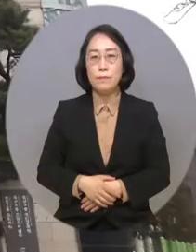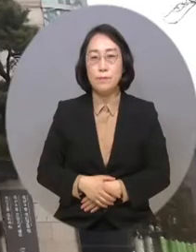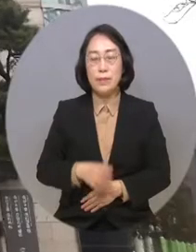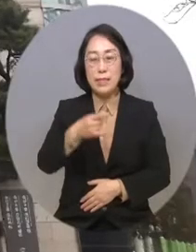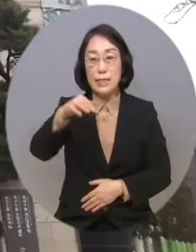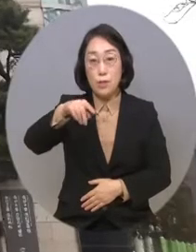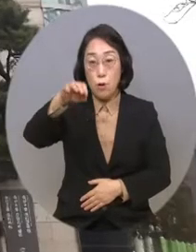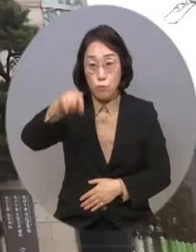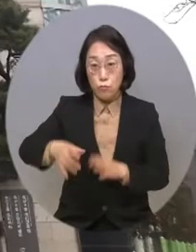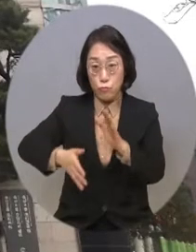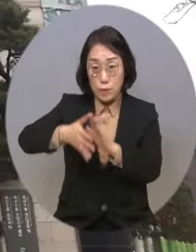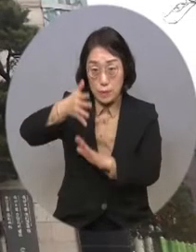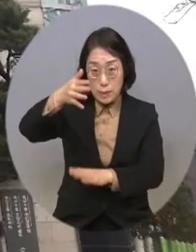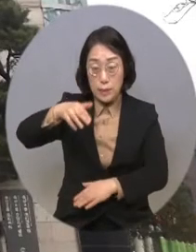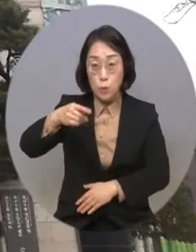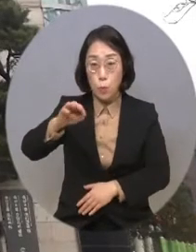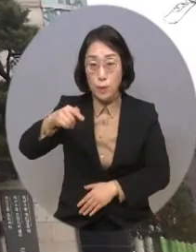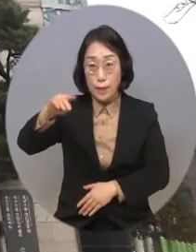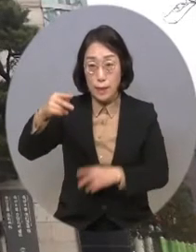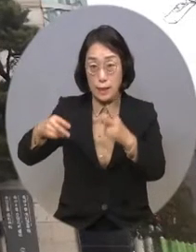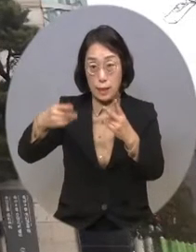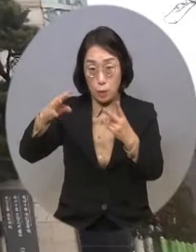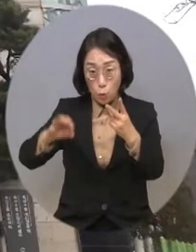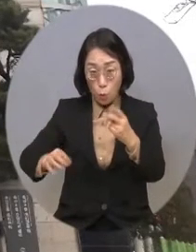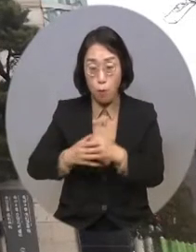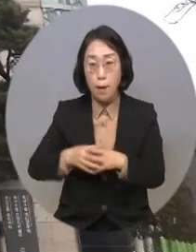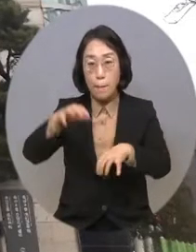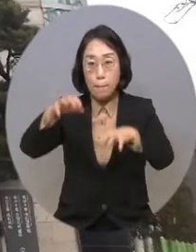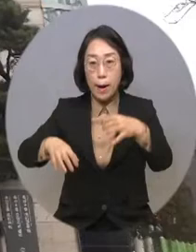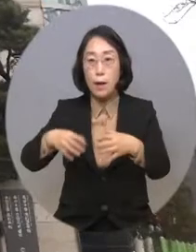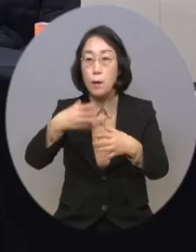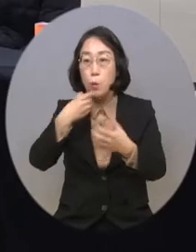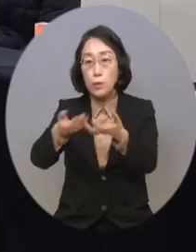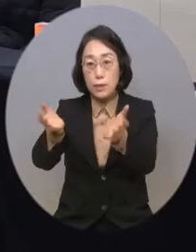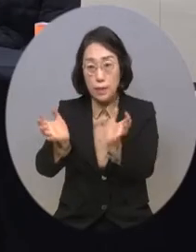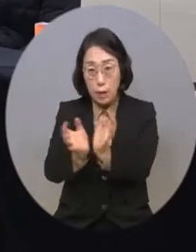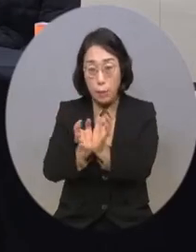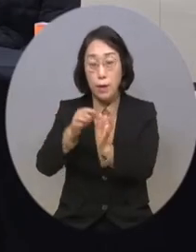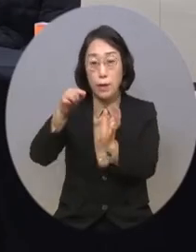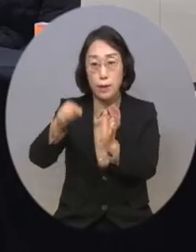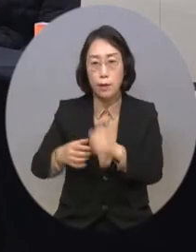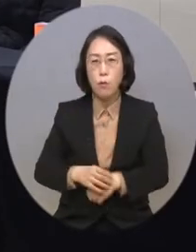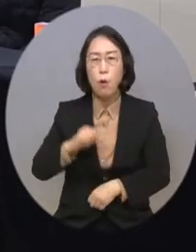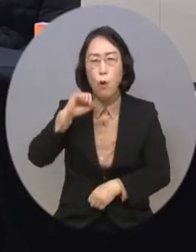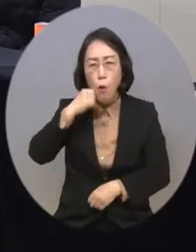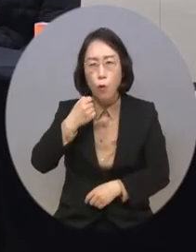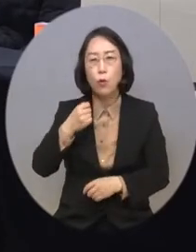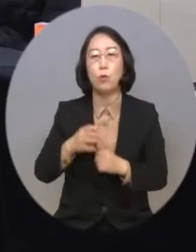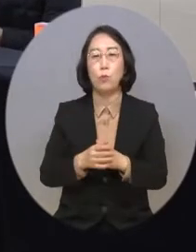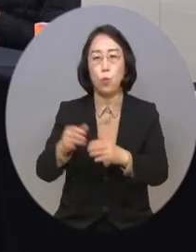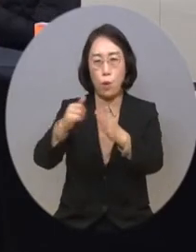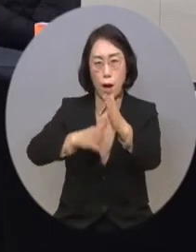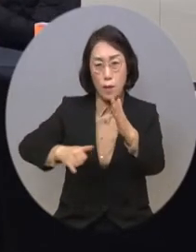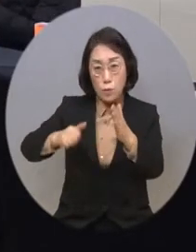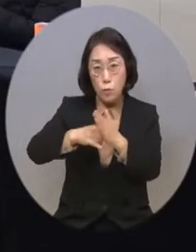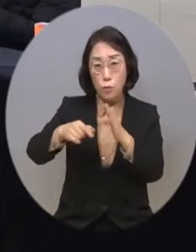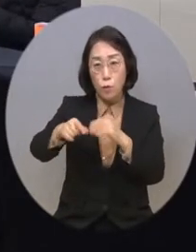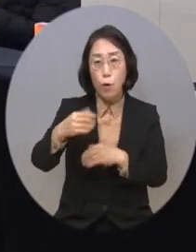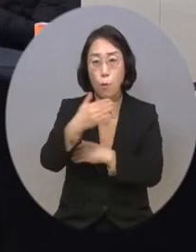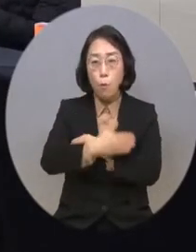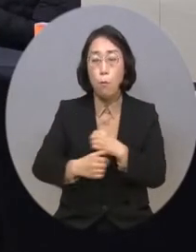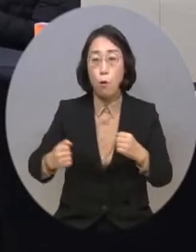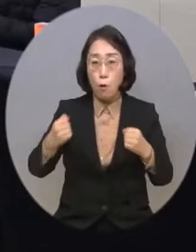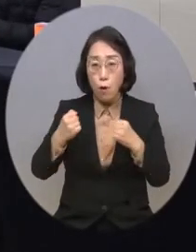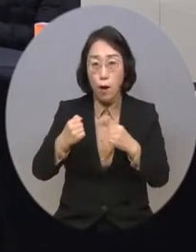의정부시 송산이동 사회보장협의체와 마을복지계획추진단은 취약계층 및 위기가구의 건강하고